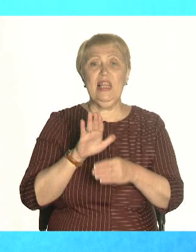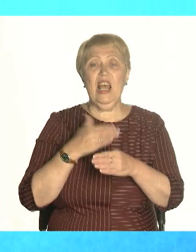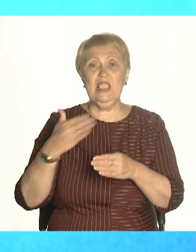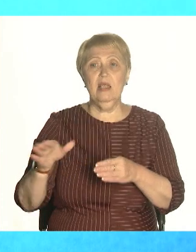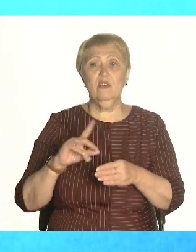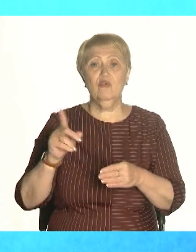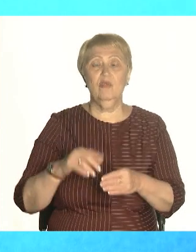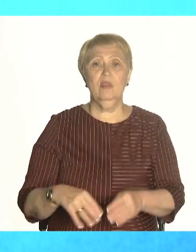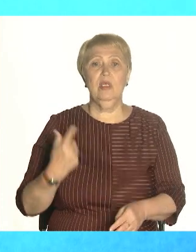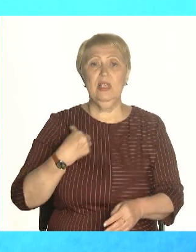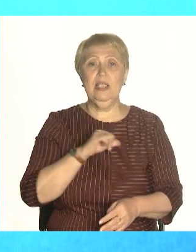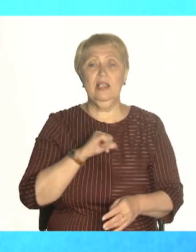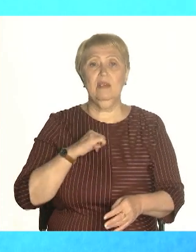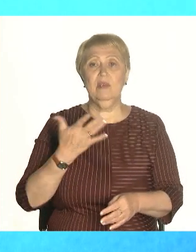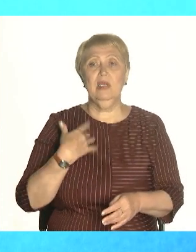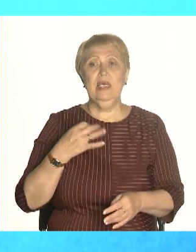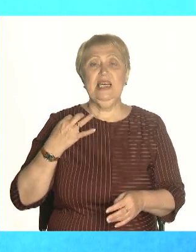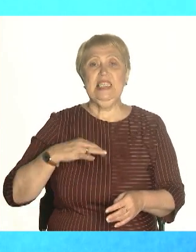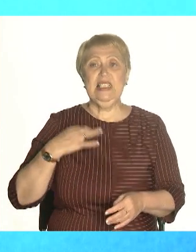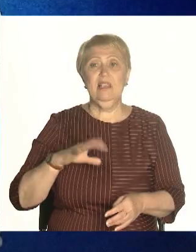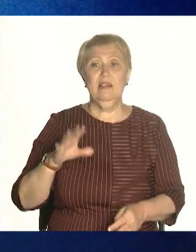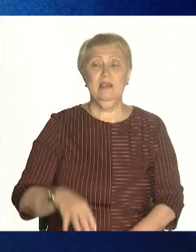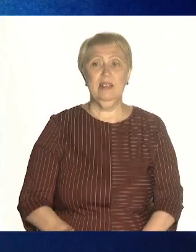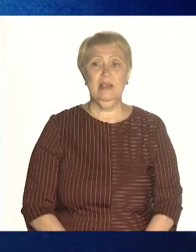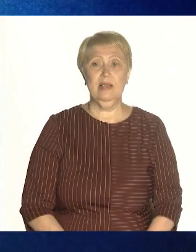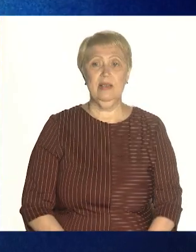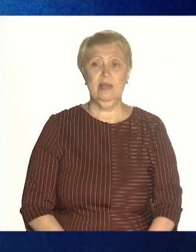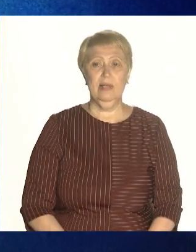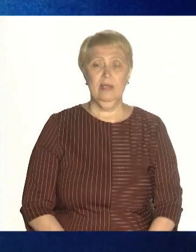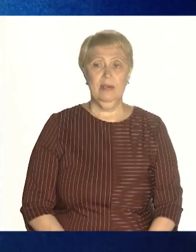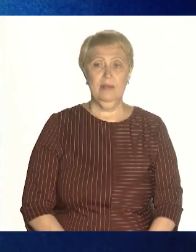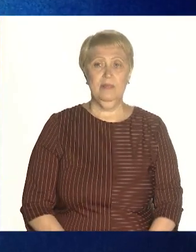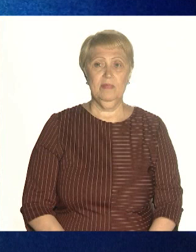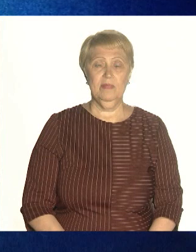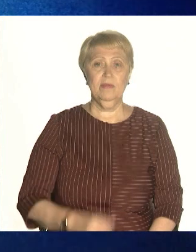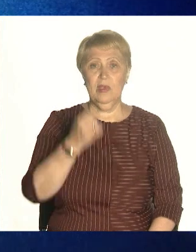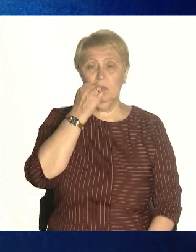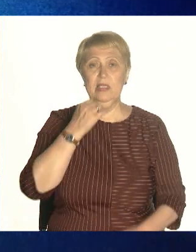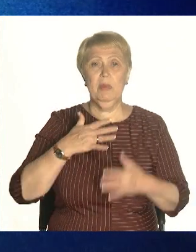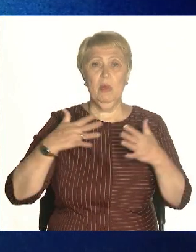там всем занимается, в том числе и номером моего телефона. Кирилл Николаевич, спасибо вам большое.